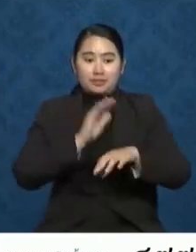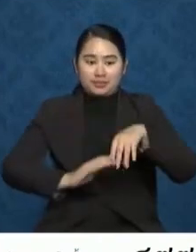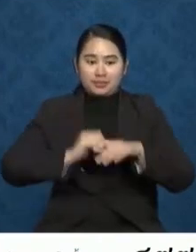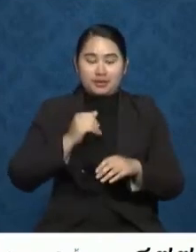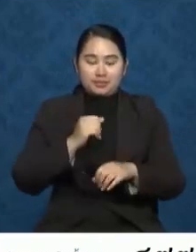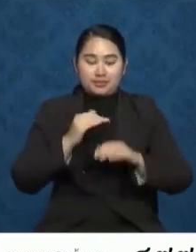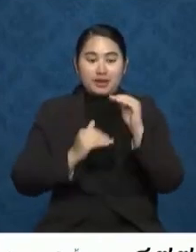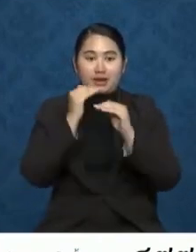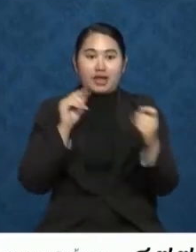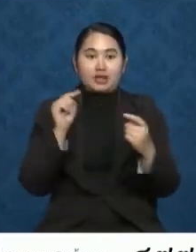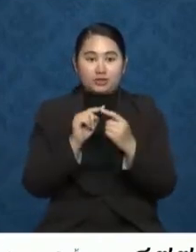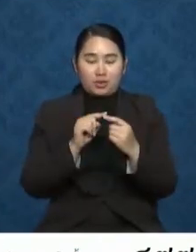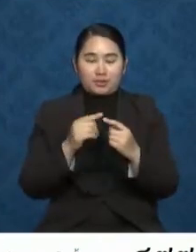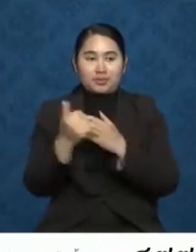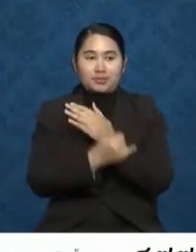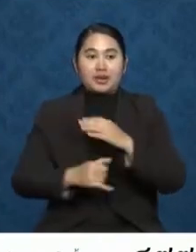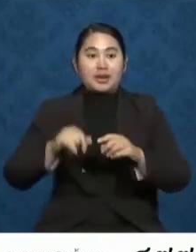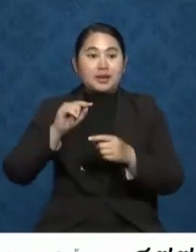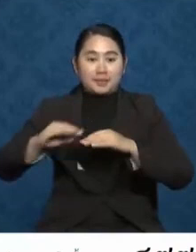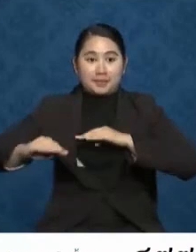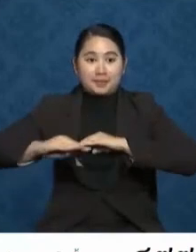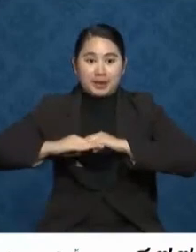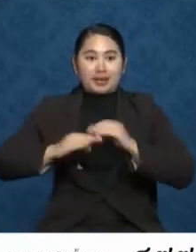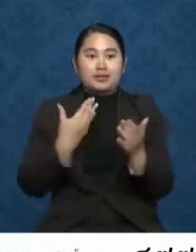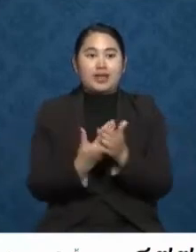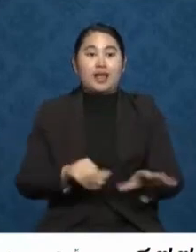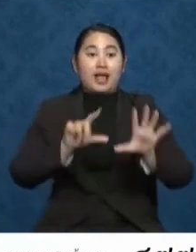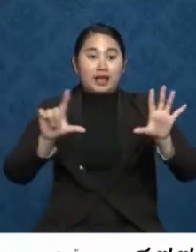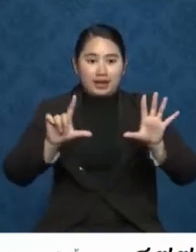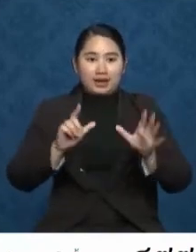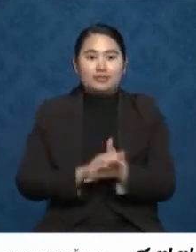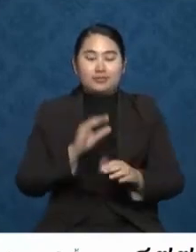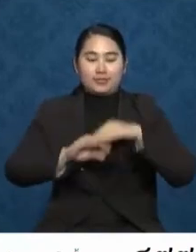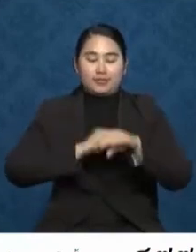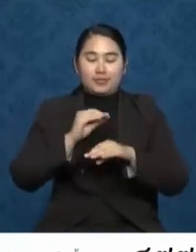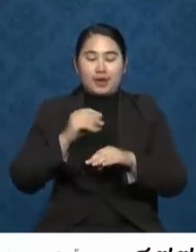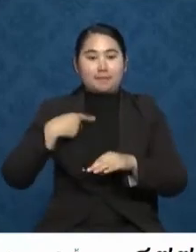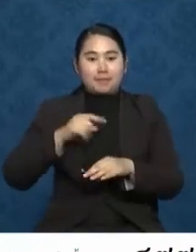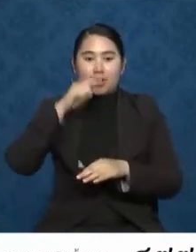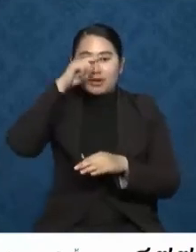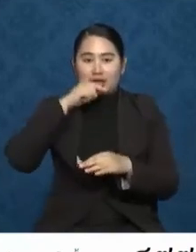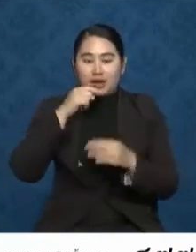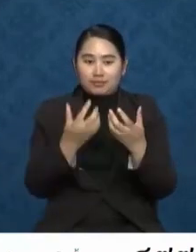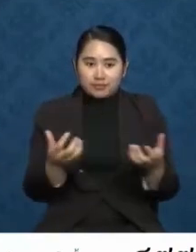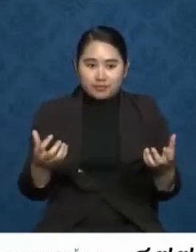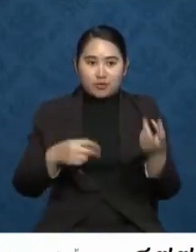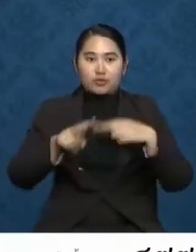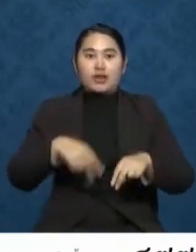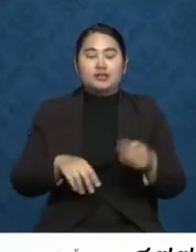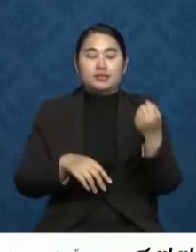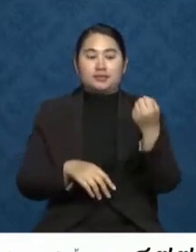านบริเวณชายแดนกับประเทศเพื่อนบ้าน5ล้านบาทการรักษาพัฒนาและส่งเสริมผลประโยชน์ทางเศรษฐกิจของไทย 14.5 ล้านบ